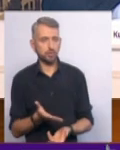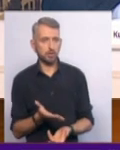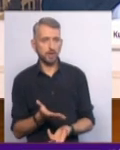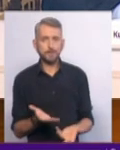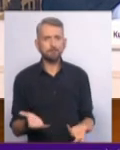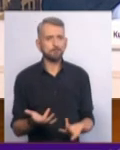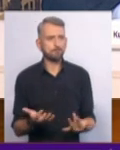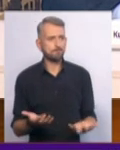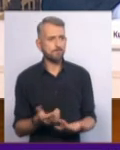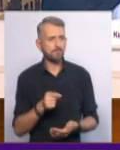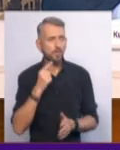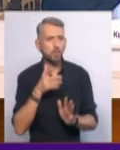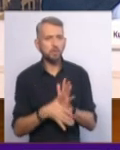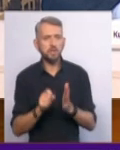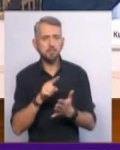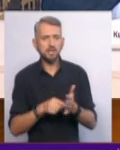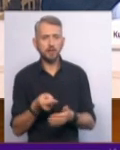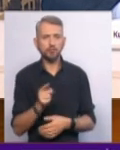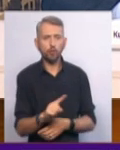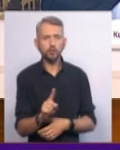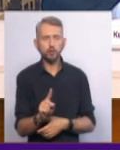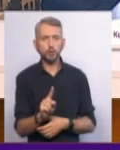Тут, розумієте, питання в тому, що